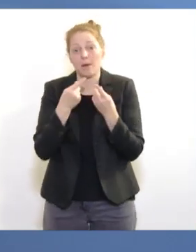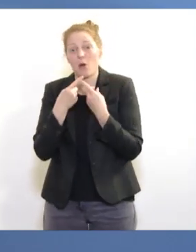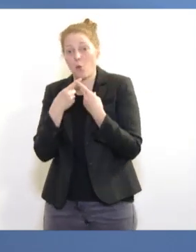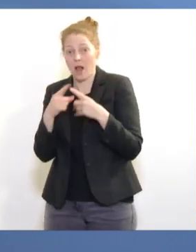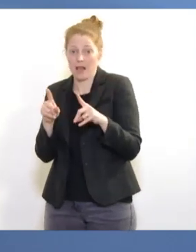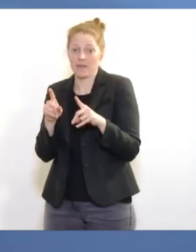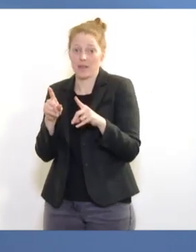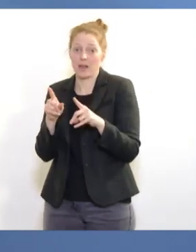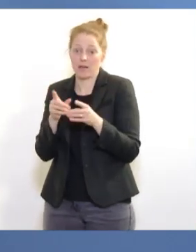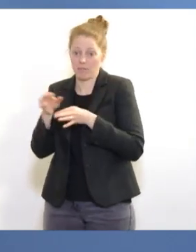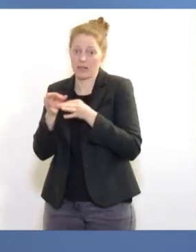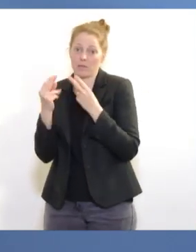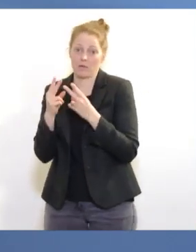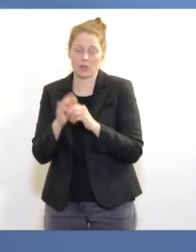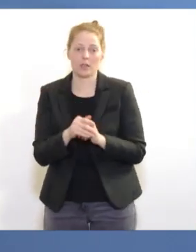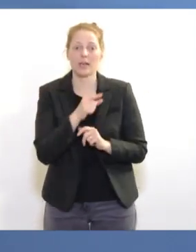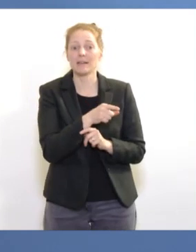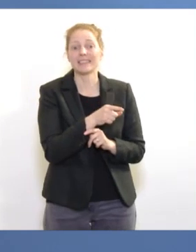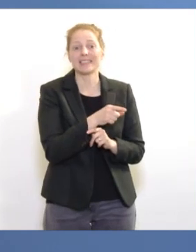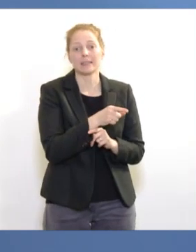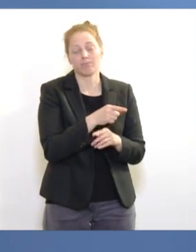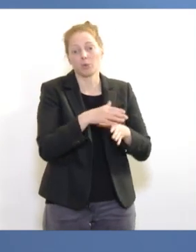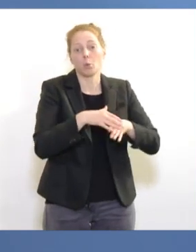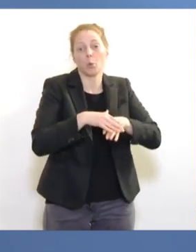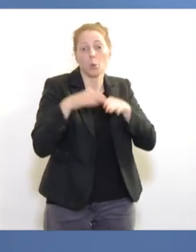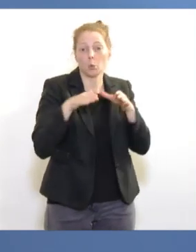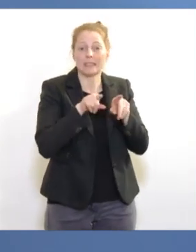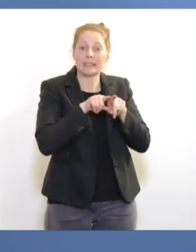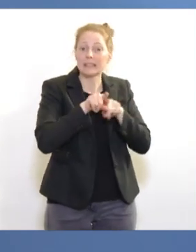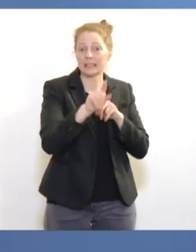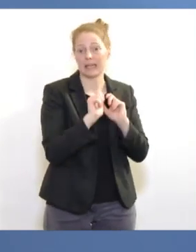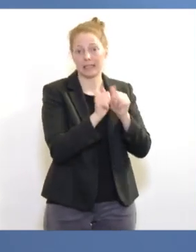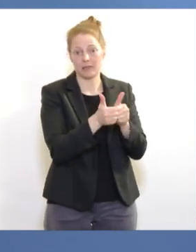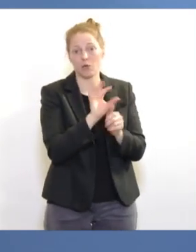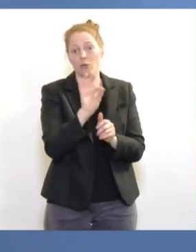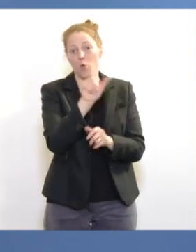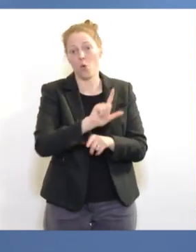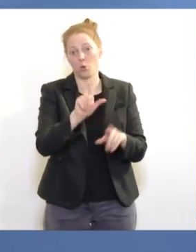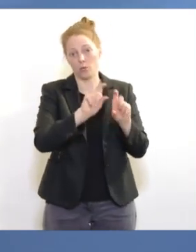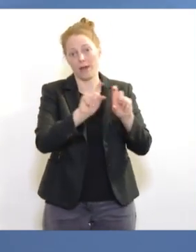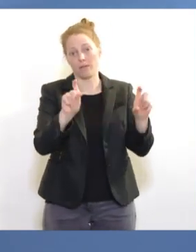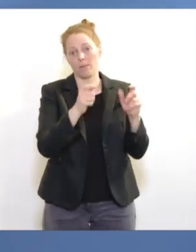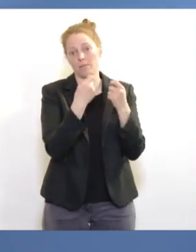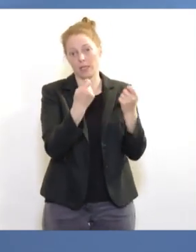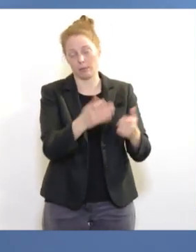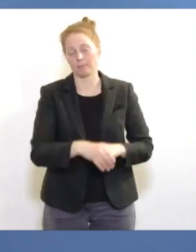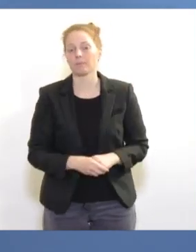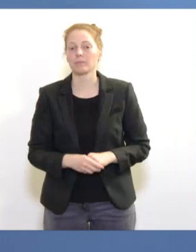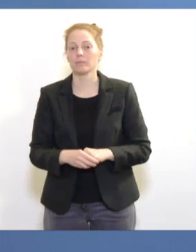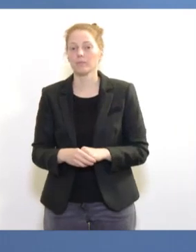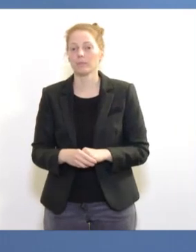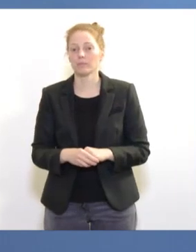die größten Direkthilfe sind, die die Lützeburger Betriebe jemals kriegen. Bis heute